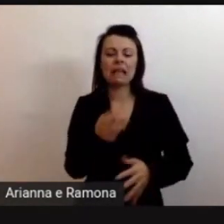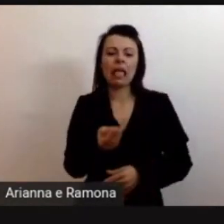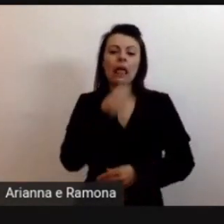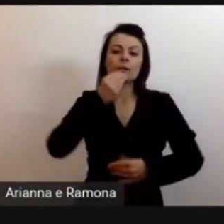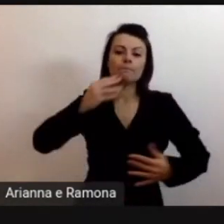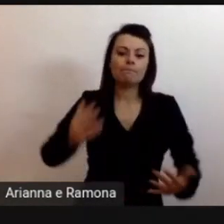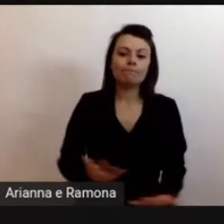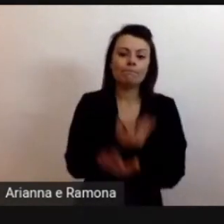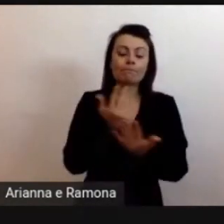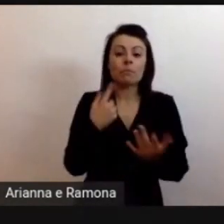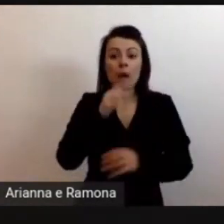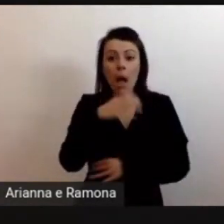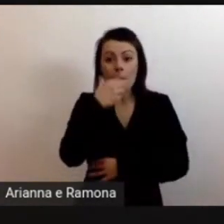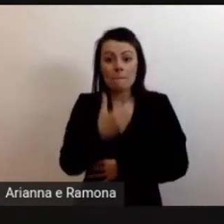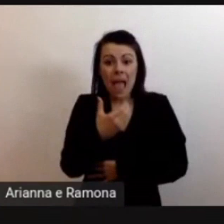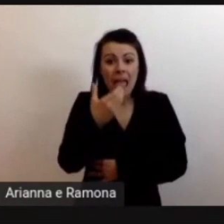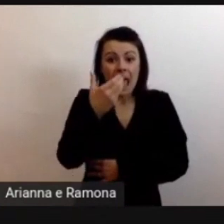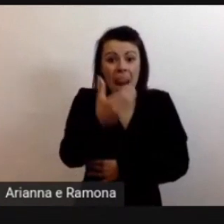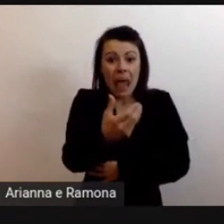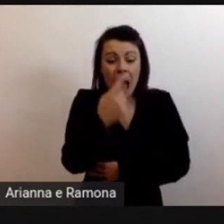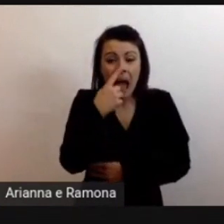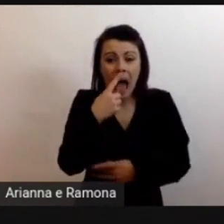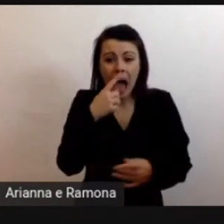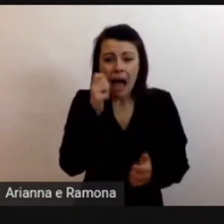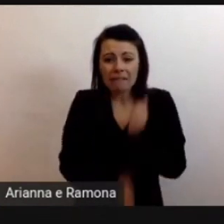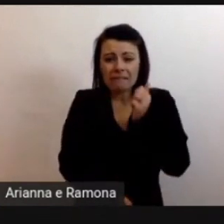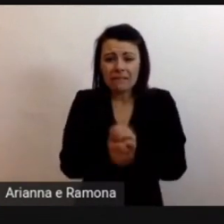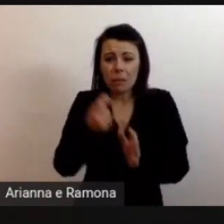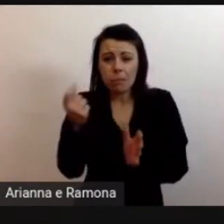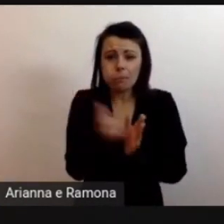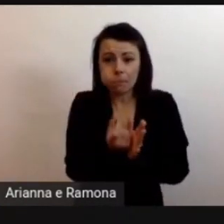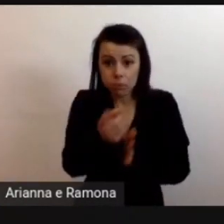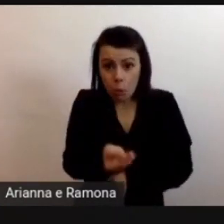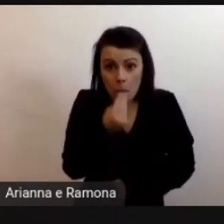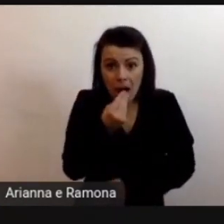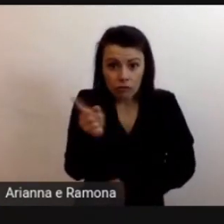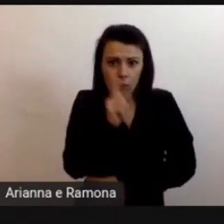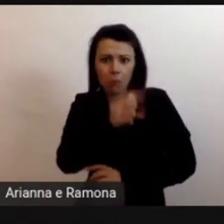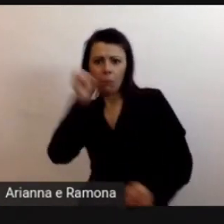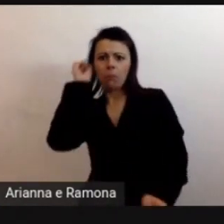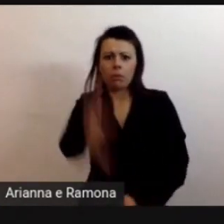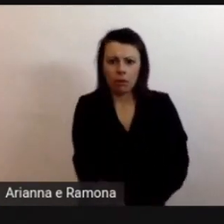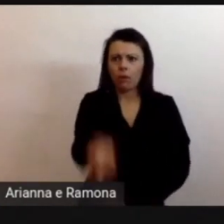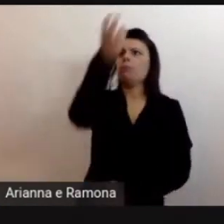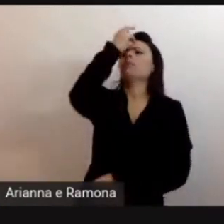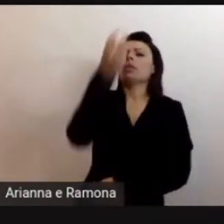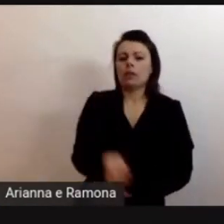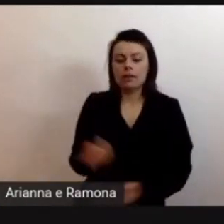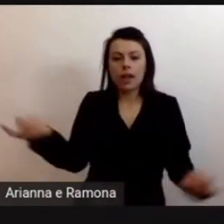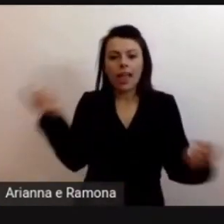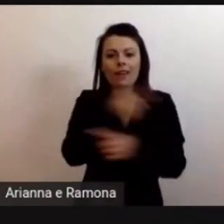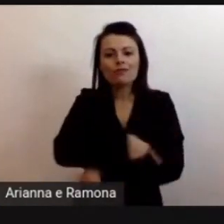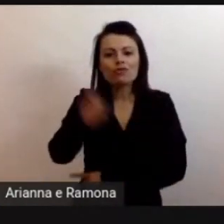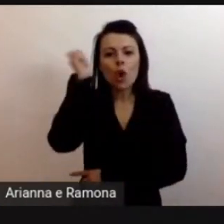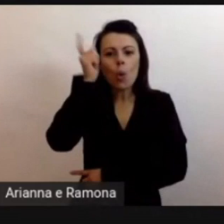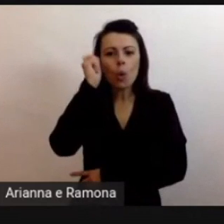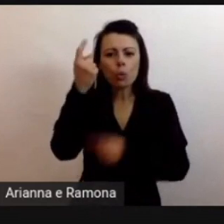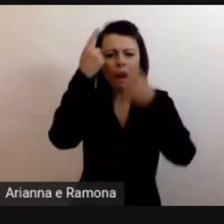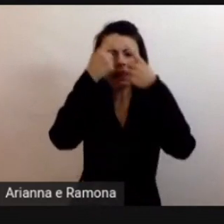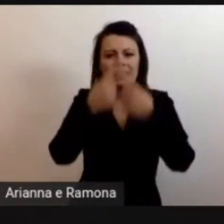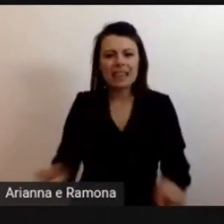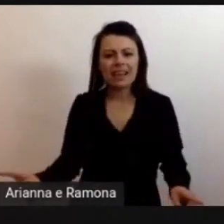una minaccia di una bottiglia che faccia col morte o culturale invece non ha fine la cosa perché cosa faccio io chi lo ha